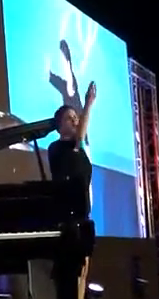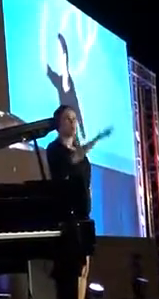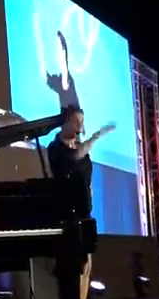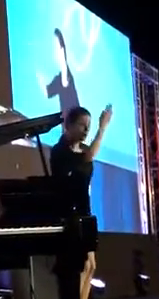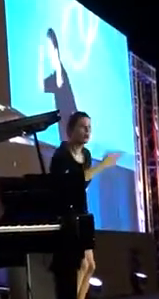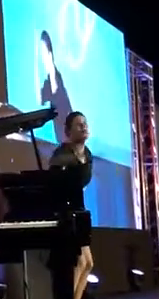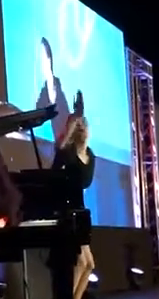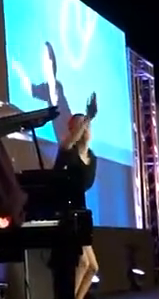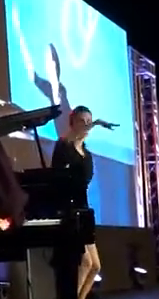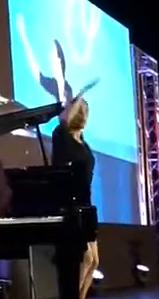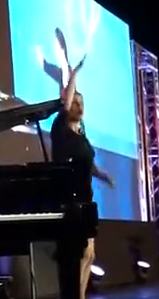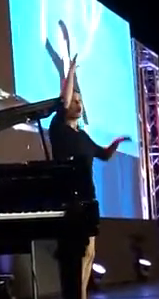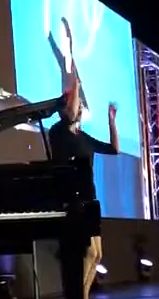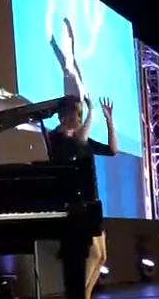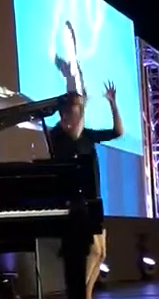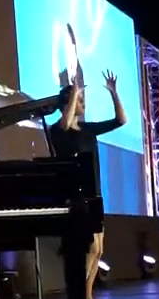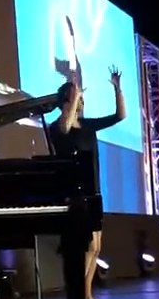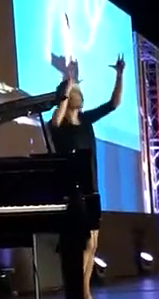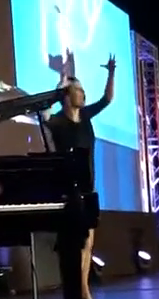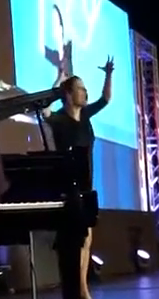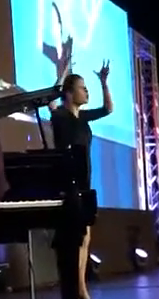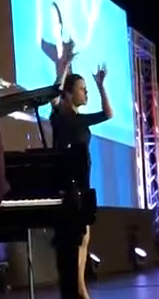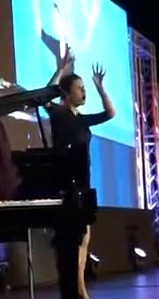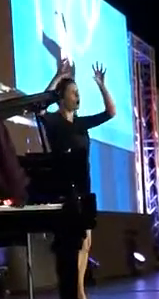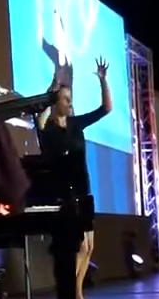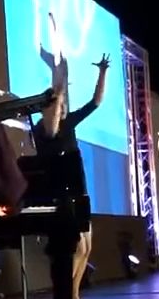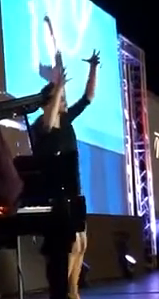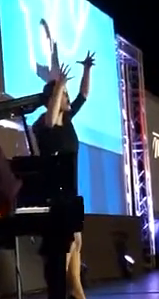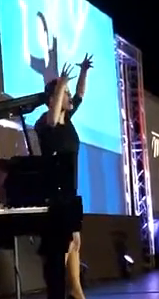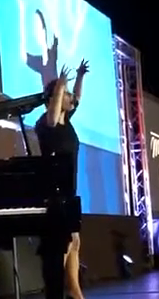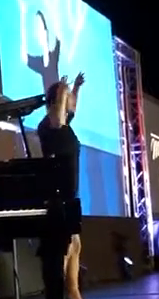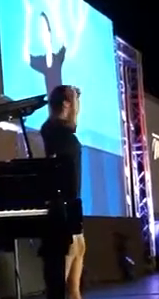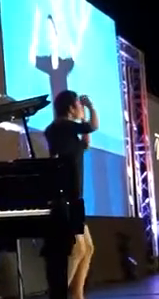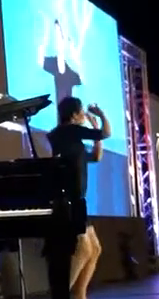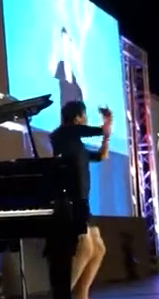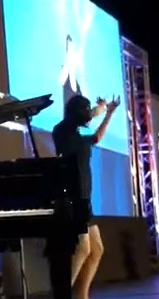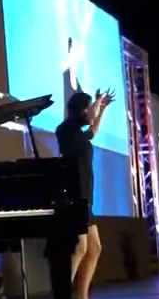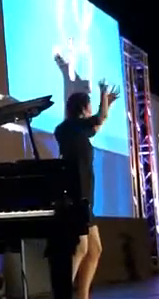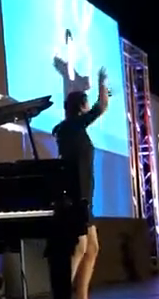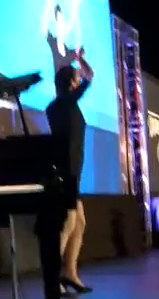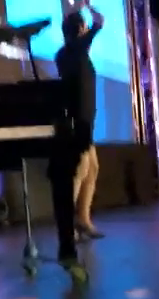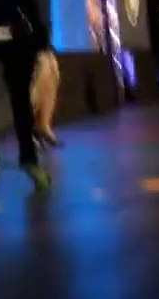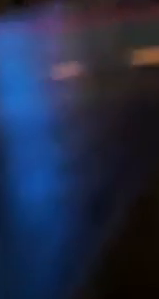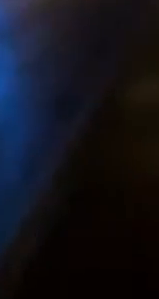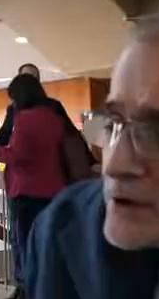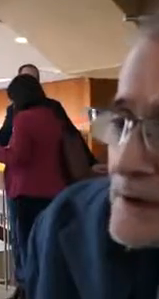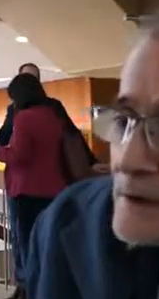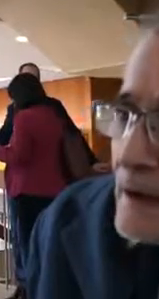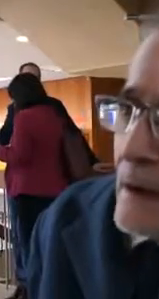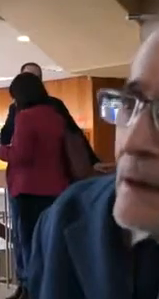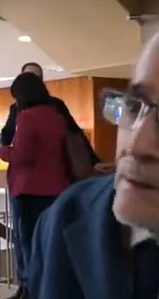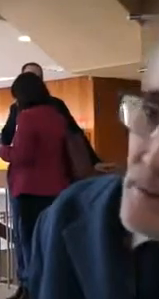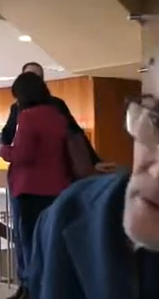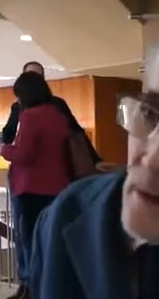oceňujeme význačné osobnosti, které pomáhají dlouhodobě lidem se zdravotním postižením. A pak je to i zvláštní